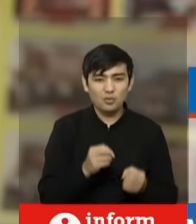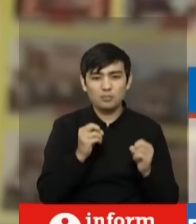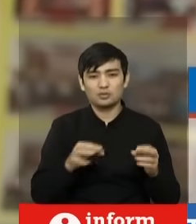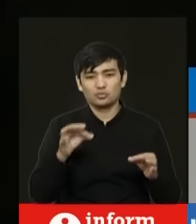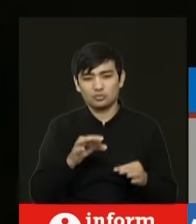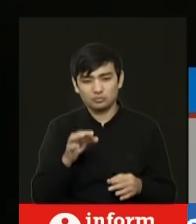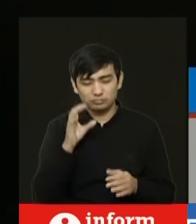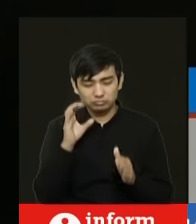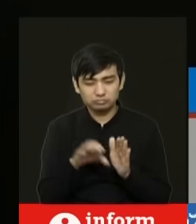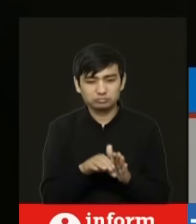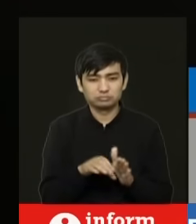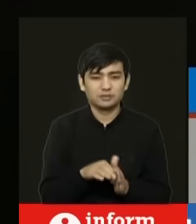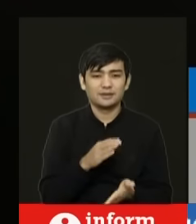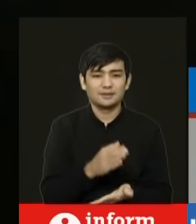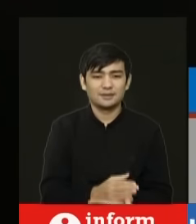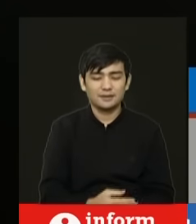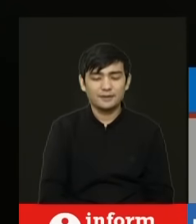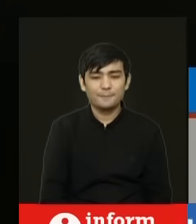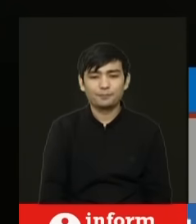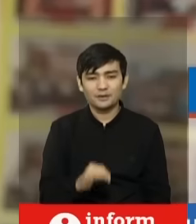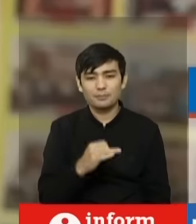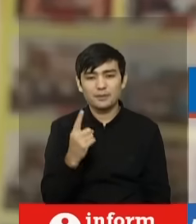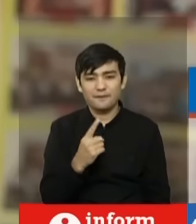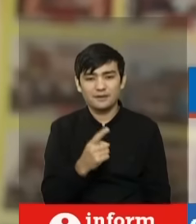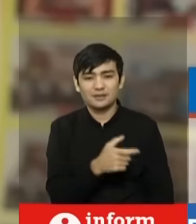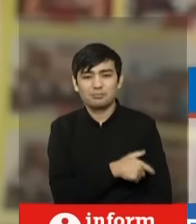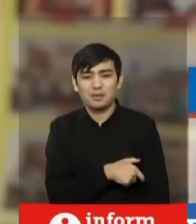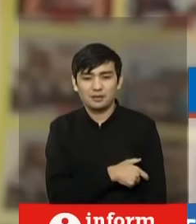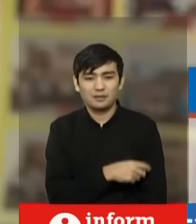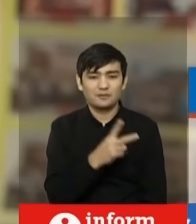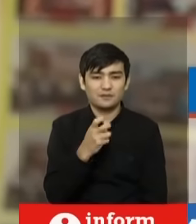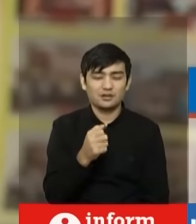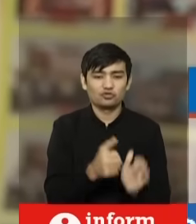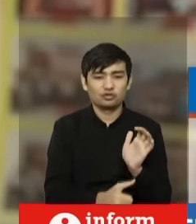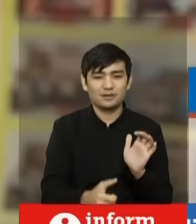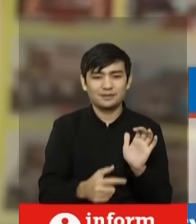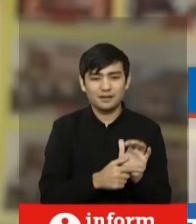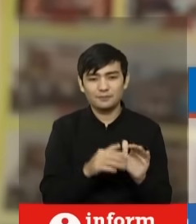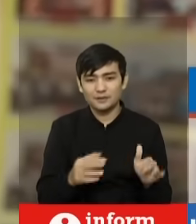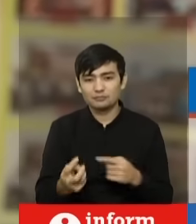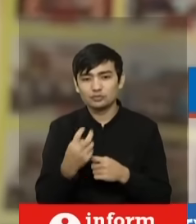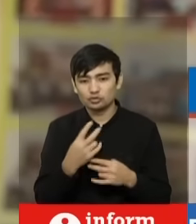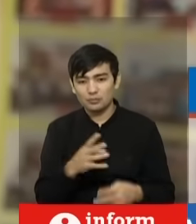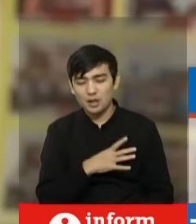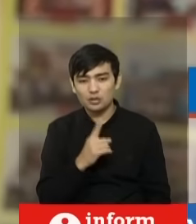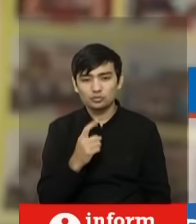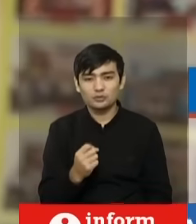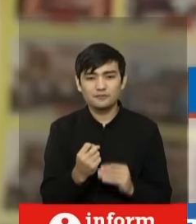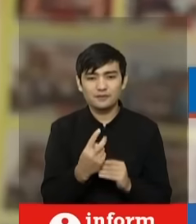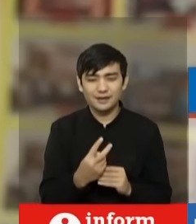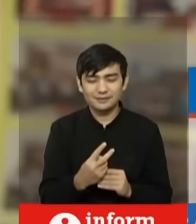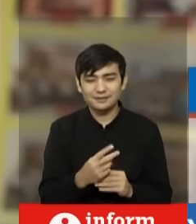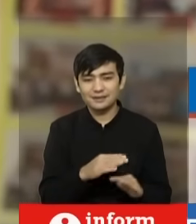шаралары қолданылды. Енді бірінші сменге 267 оқушы келу керек еді, соның 112-сі сабаққа